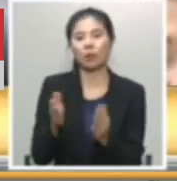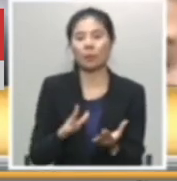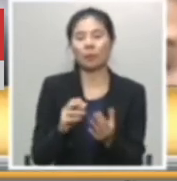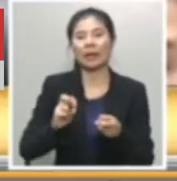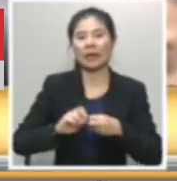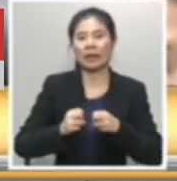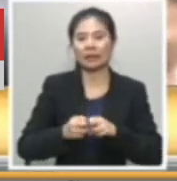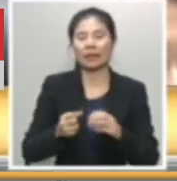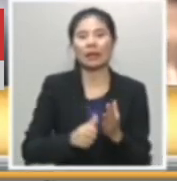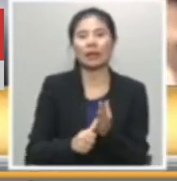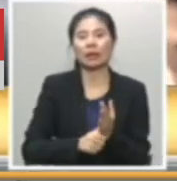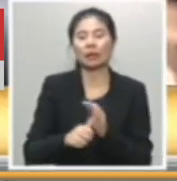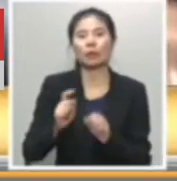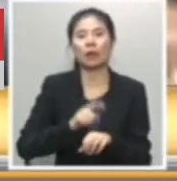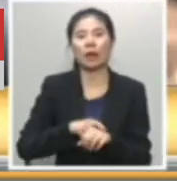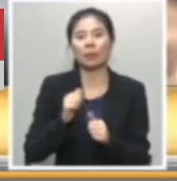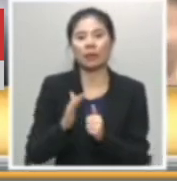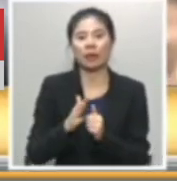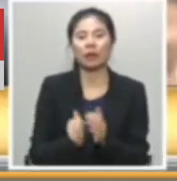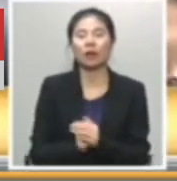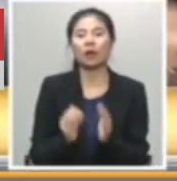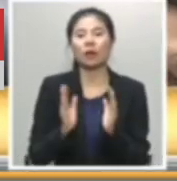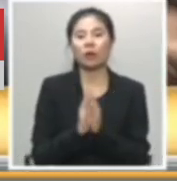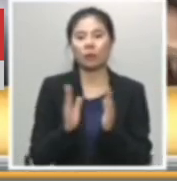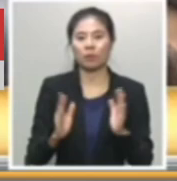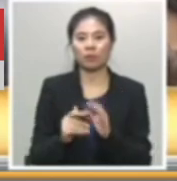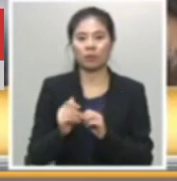ม่ได้แน่นอนกราบขอบพระคุณประธานครับ